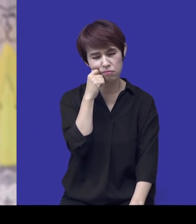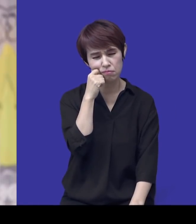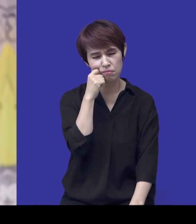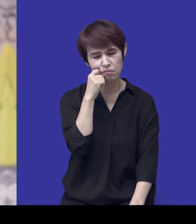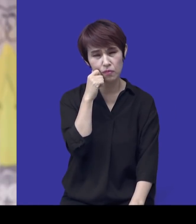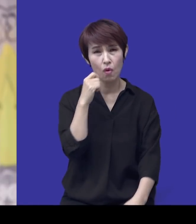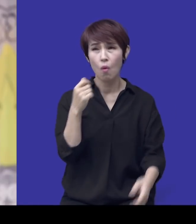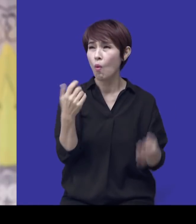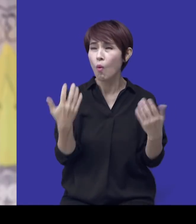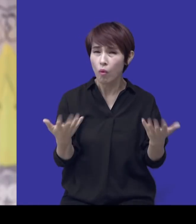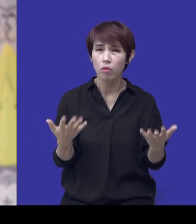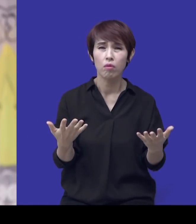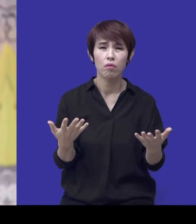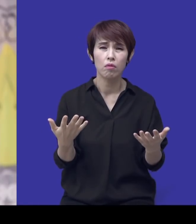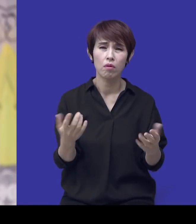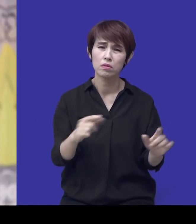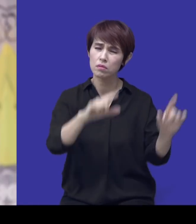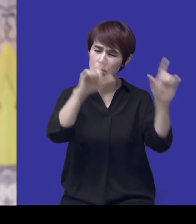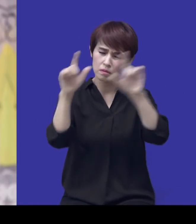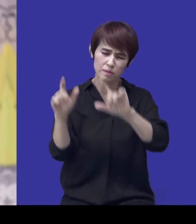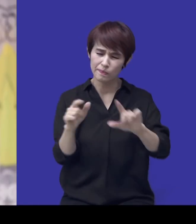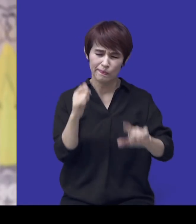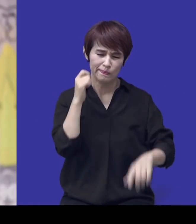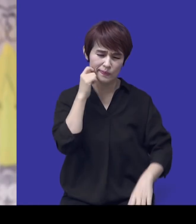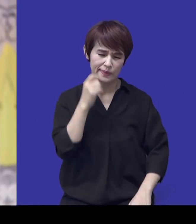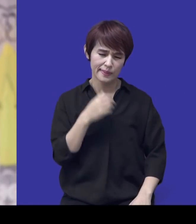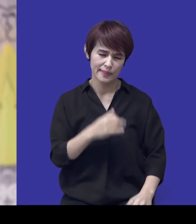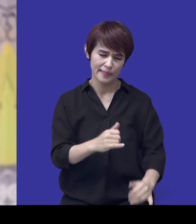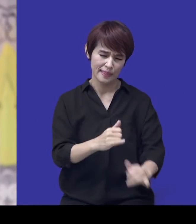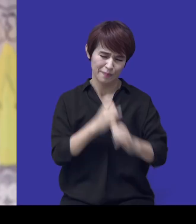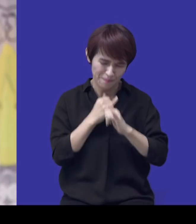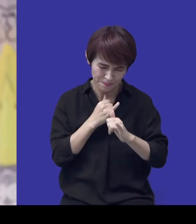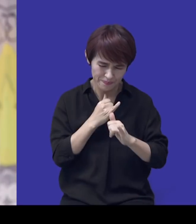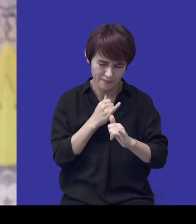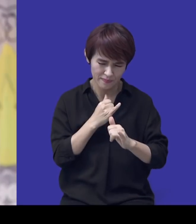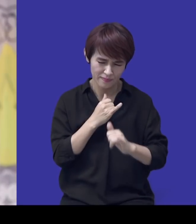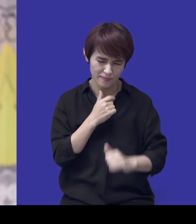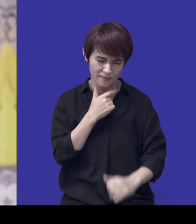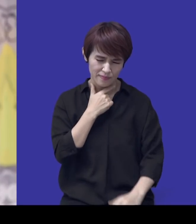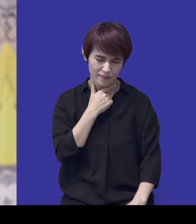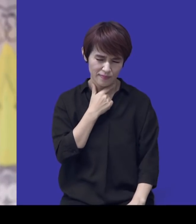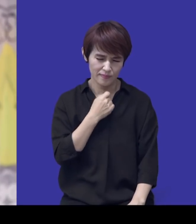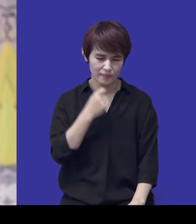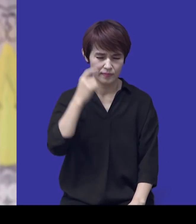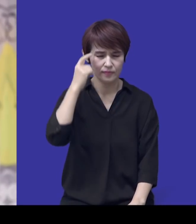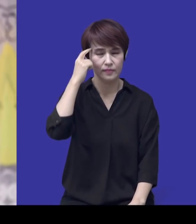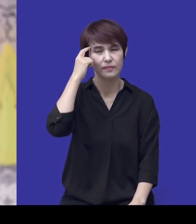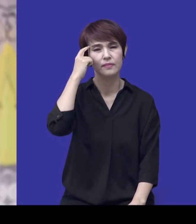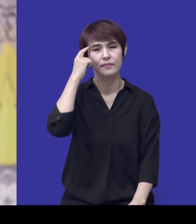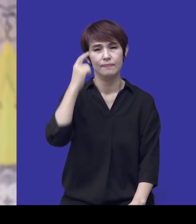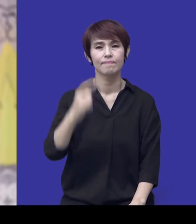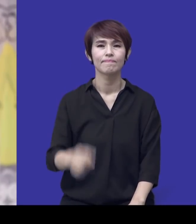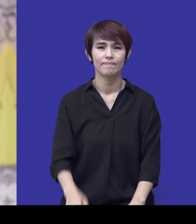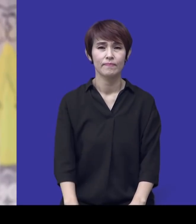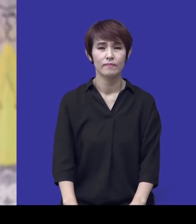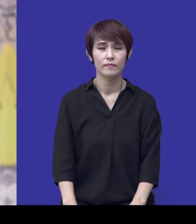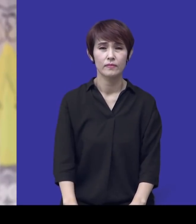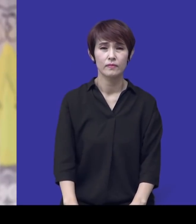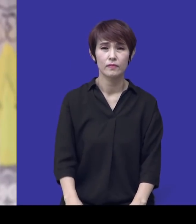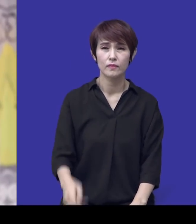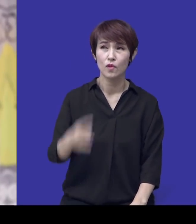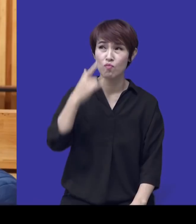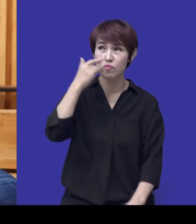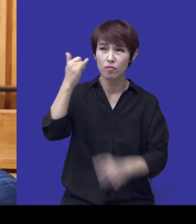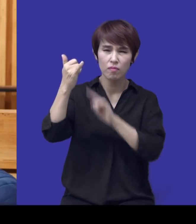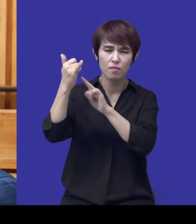이걸 어떻게 사나 그 생각으로 정말 죽고 싶다라는 생각 어렸을 때 되게 많이 했어요. 네, 부모님은 근데 모르실